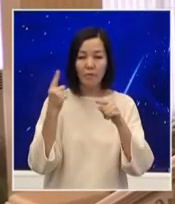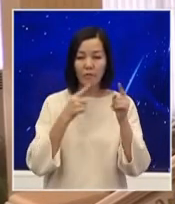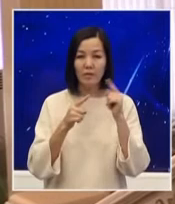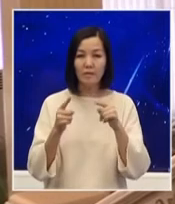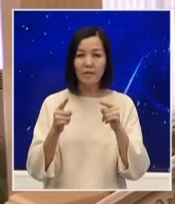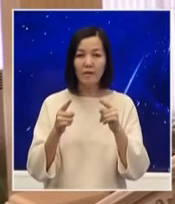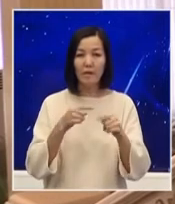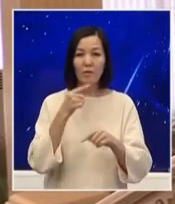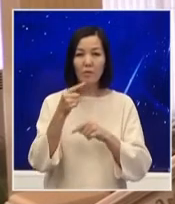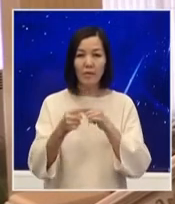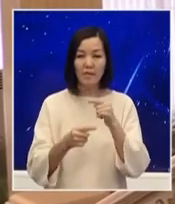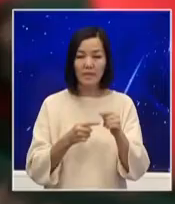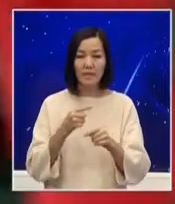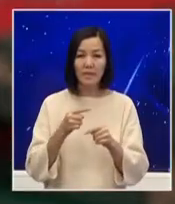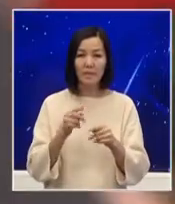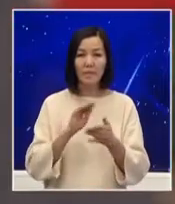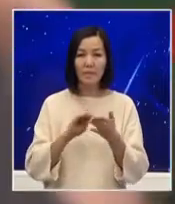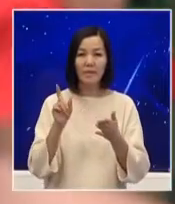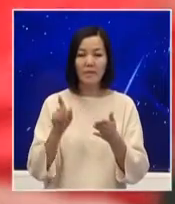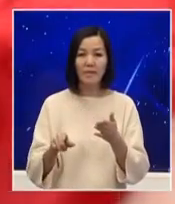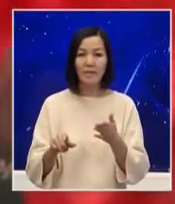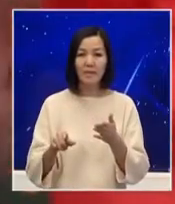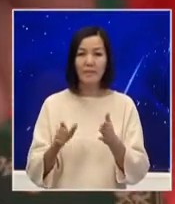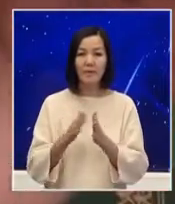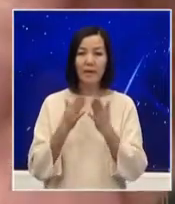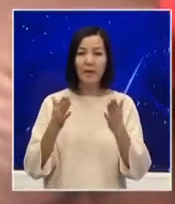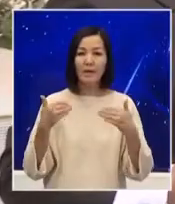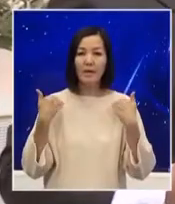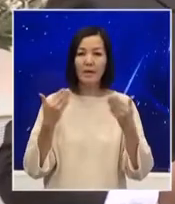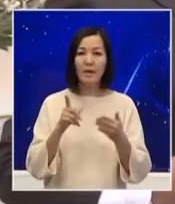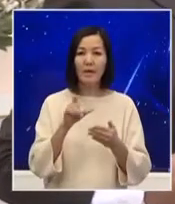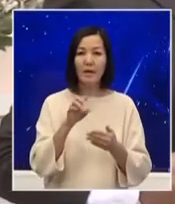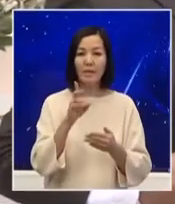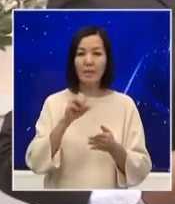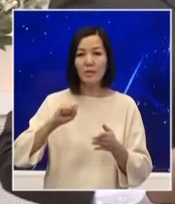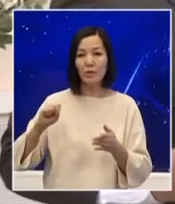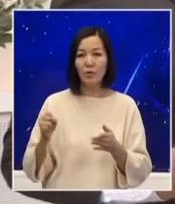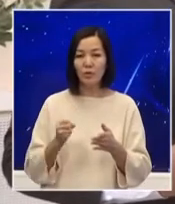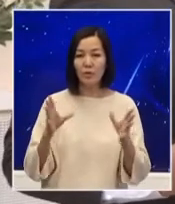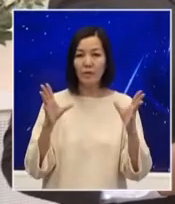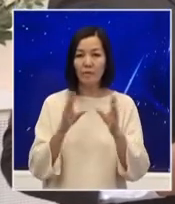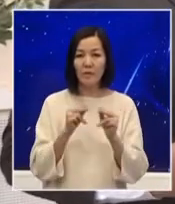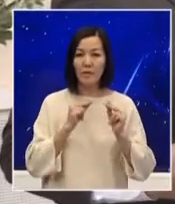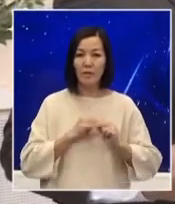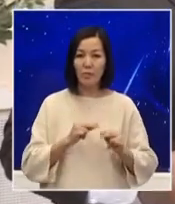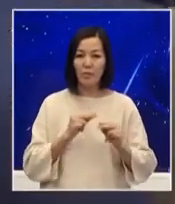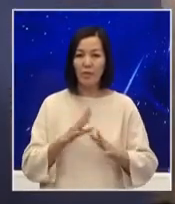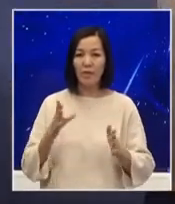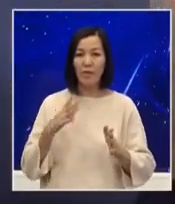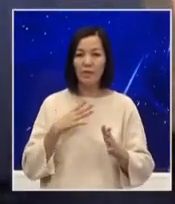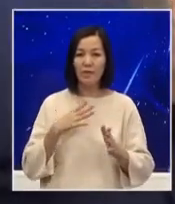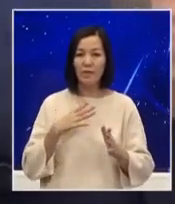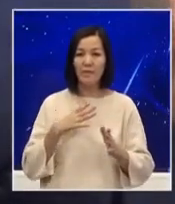о наследии писателя. Автор презентованной книги Габас Хабышева – друг и коллега Ануара Алимжанова, известный своими